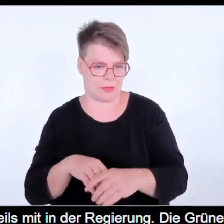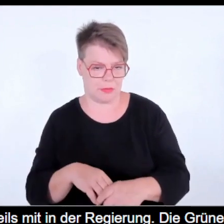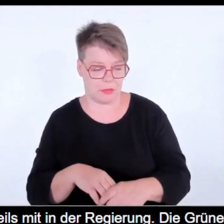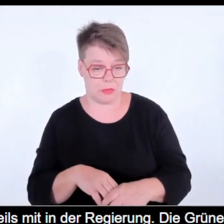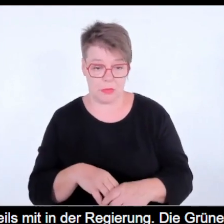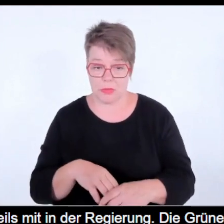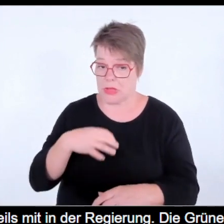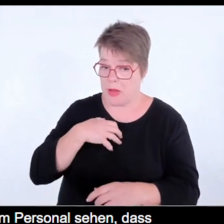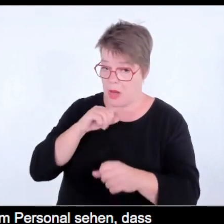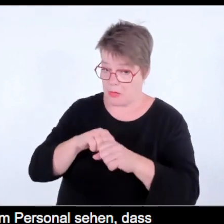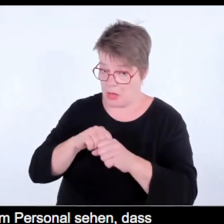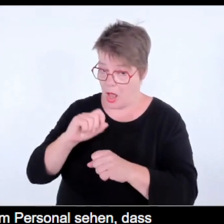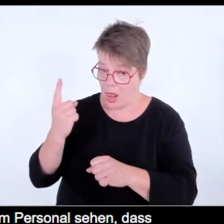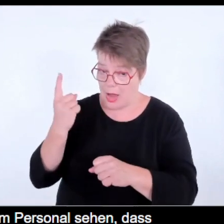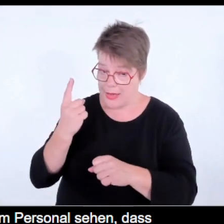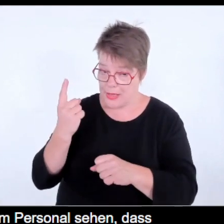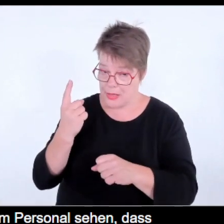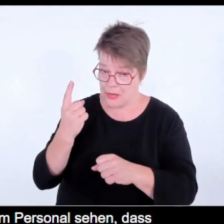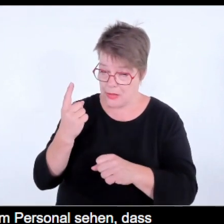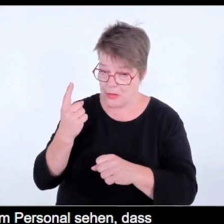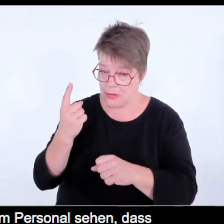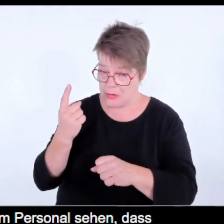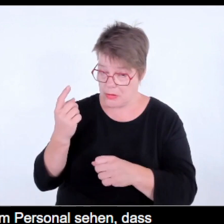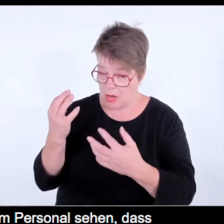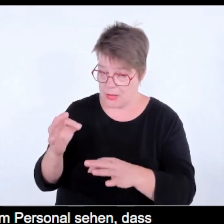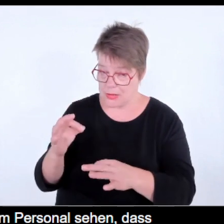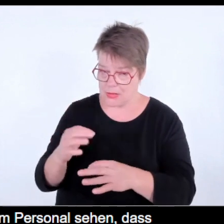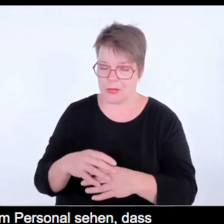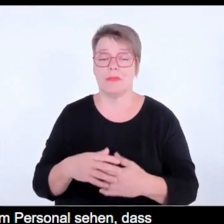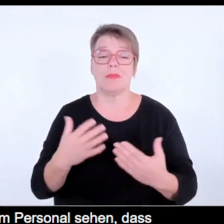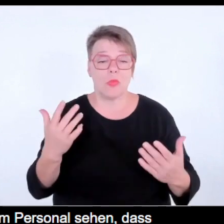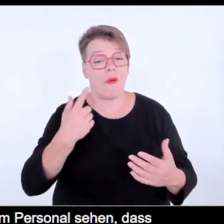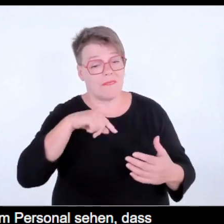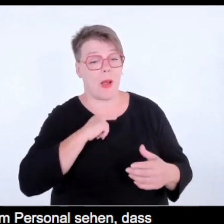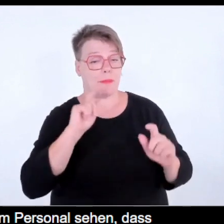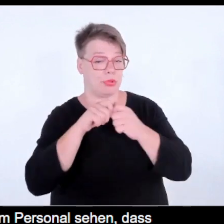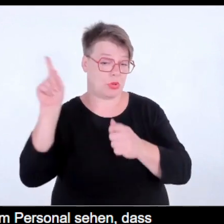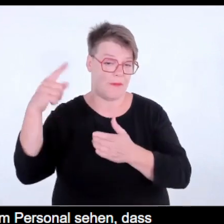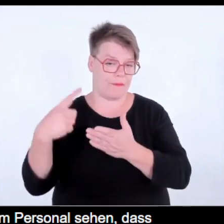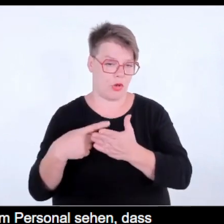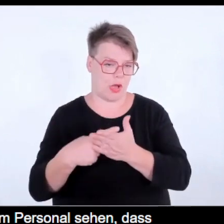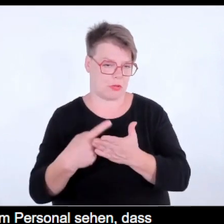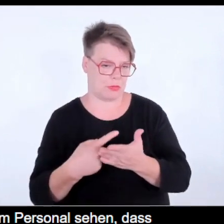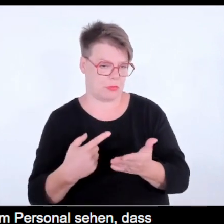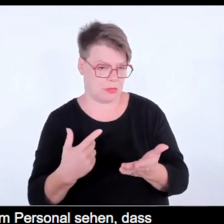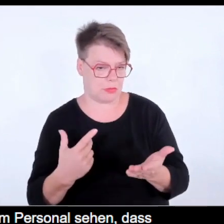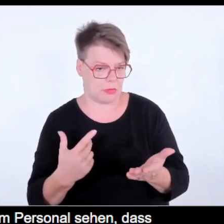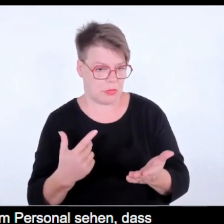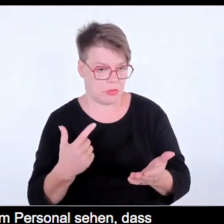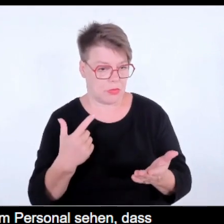Katalog. Aber das ist etwas, was den Leuten wirklich auf den Keks geht. Also auch vor Ort, wenn sie dann irgendeine Entscheidung haben, Wasserkraft oder ähnliches mehr.